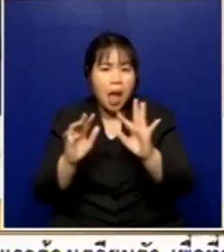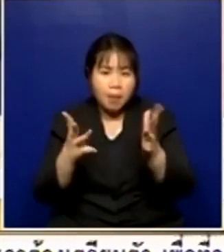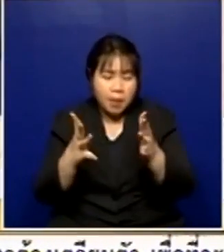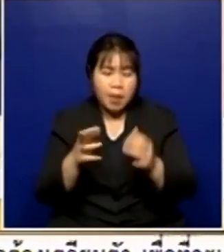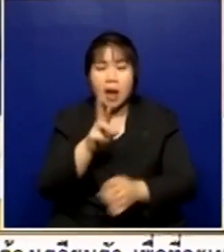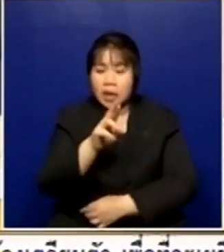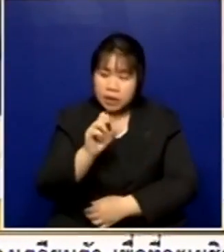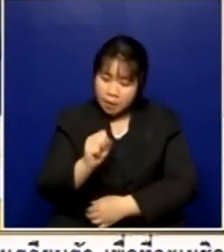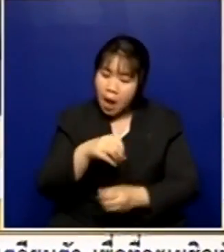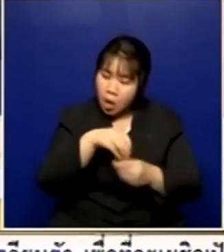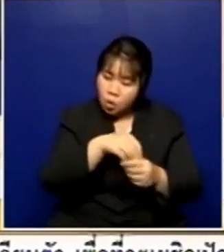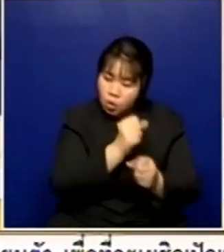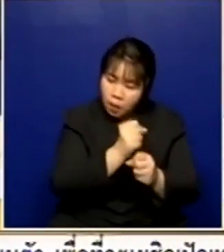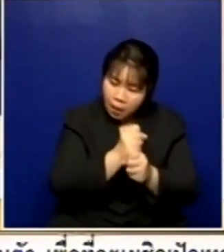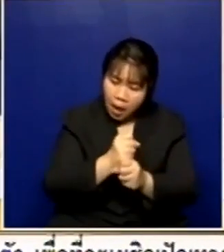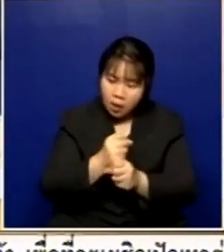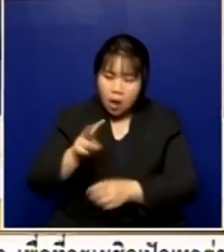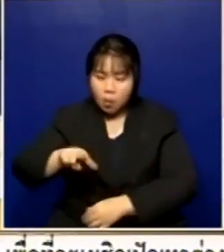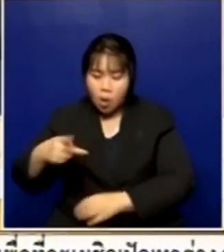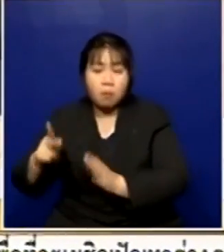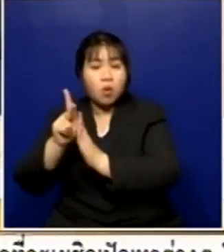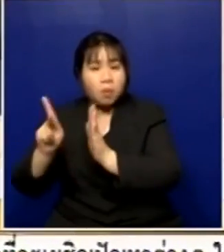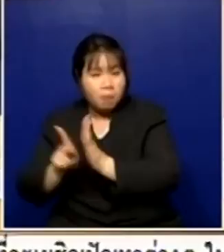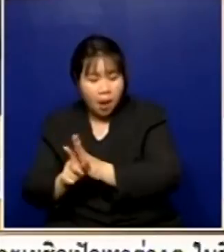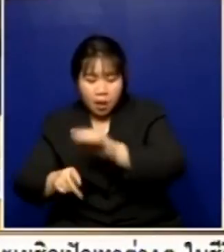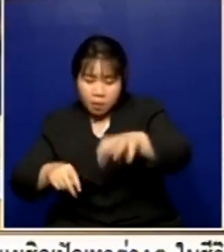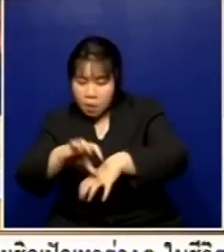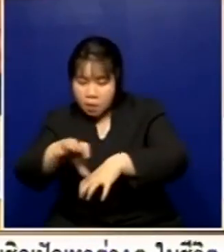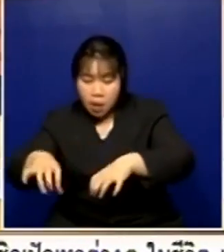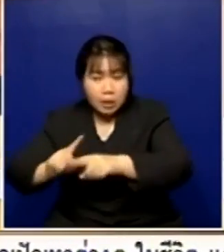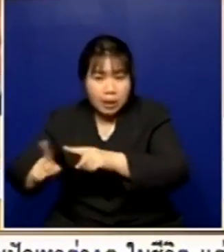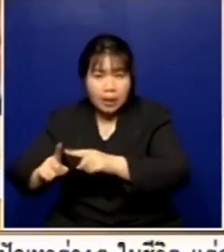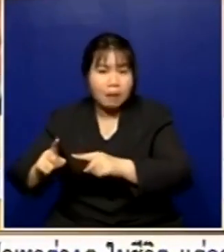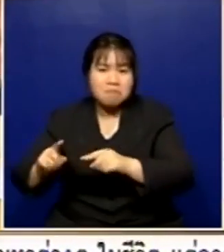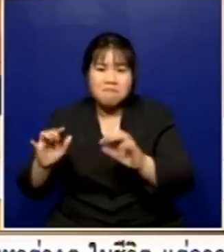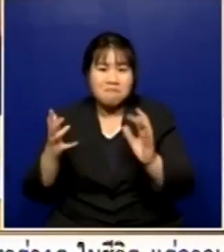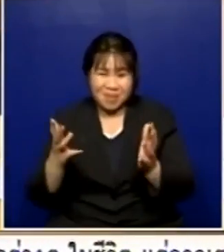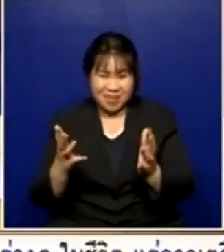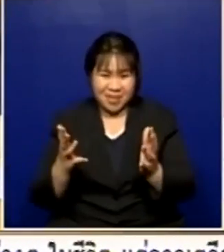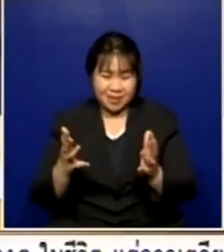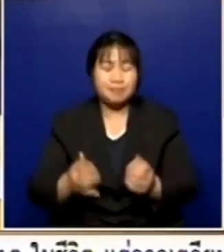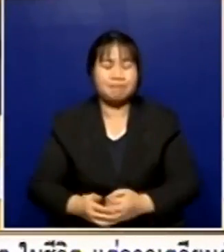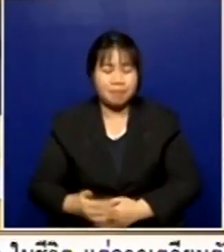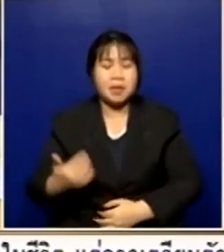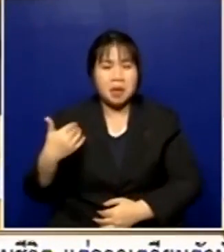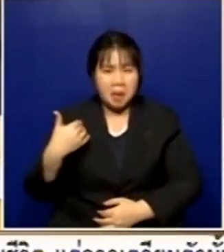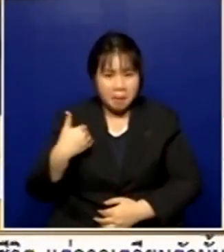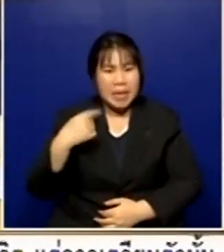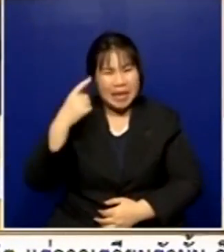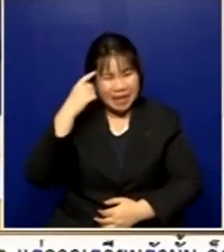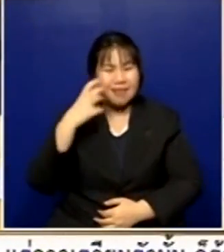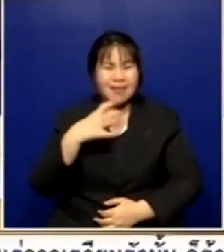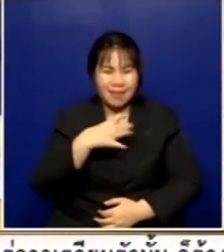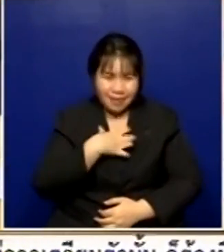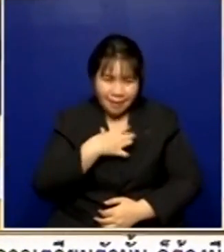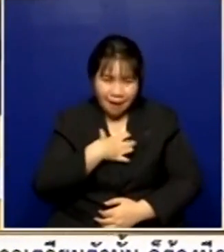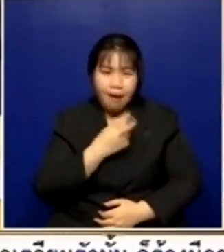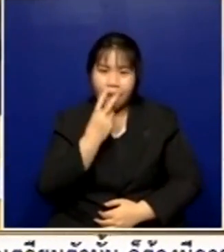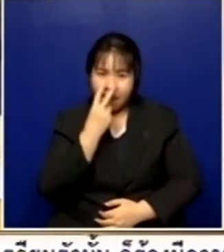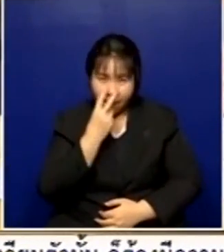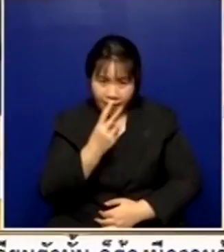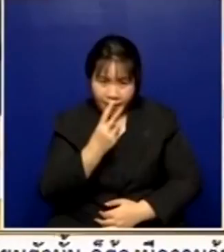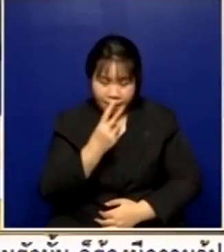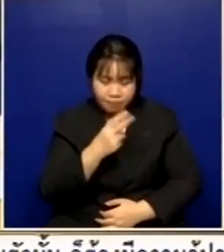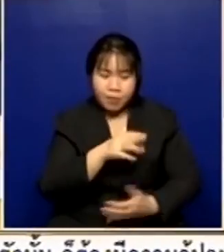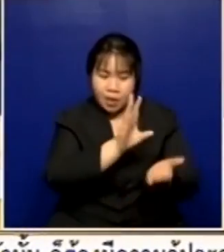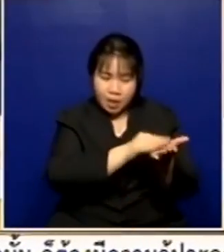ในคณะกรรมการกฤษฎีกาและในสถานที่ต่างๆนี้นะครับเรามีเพียงหลักการที่เราต้องการอยากจะเห็นและเราก็นำ